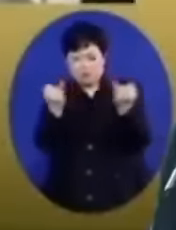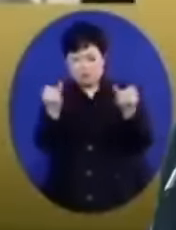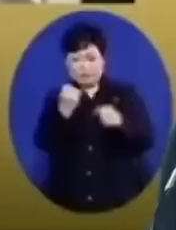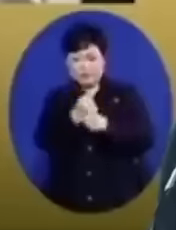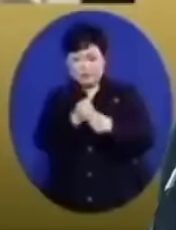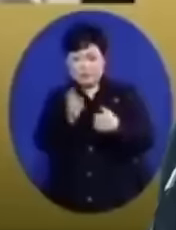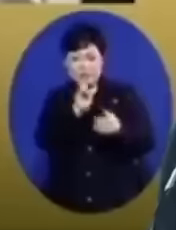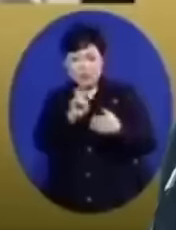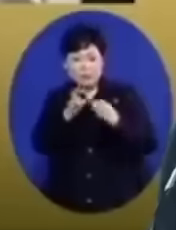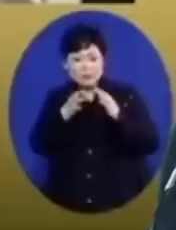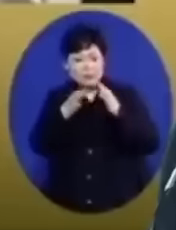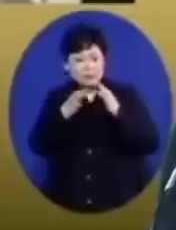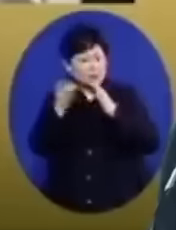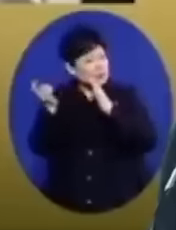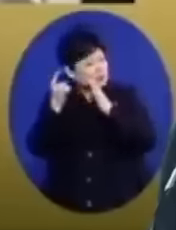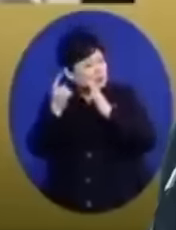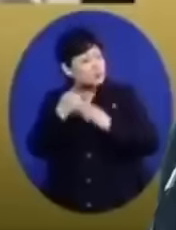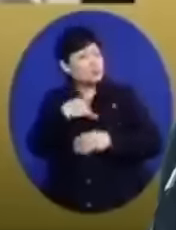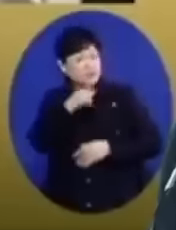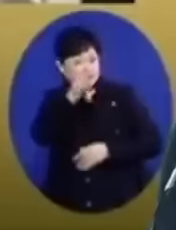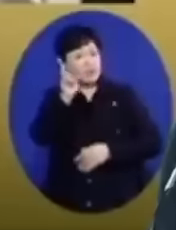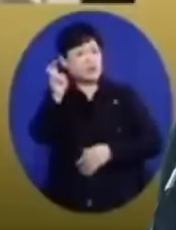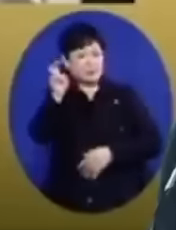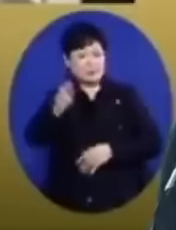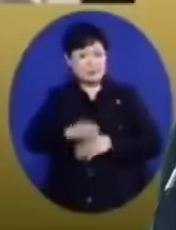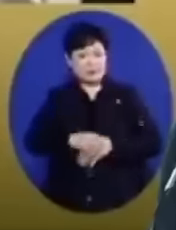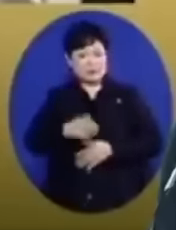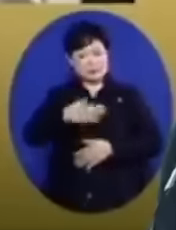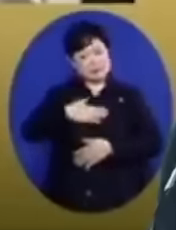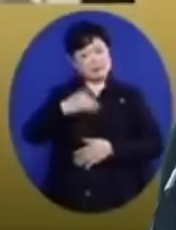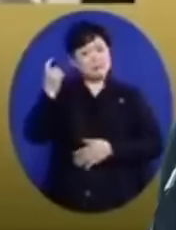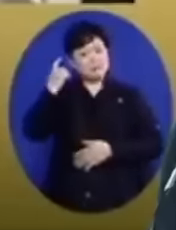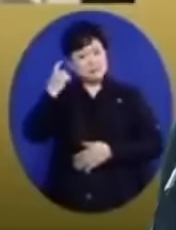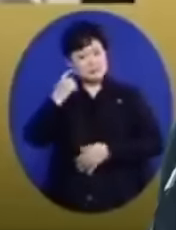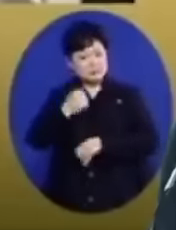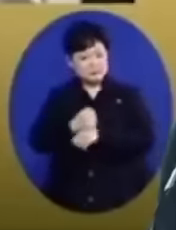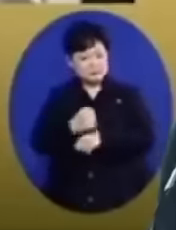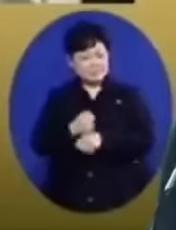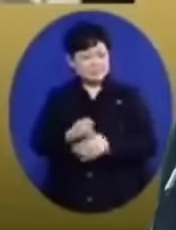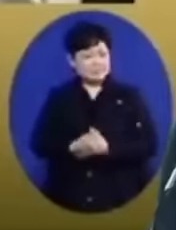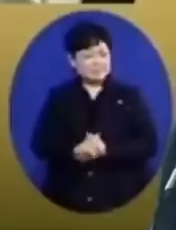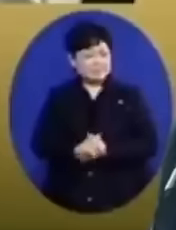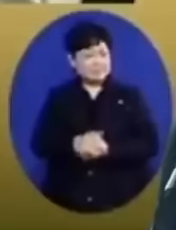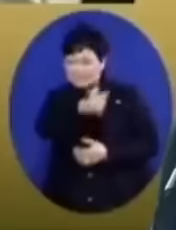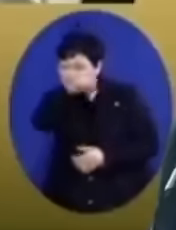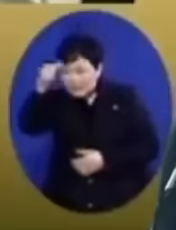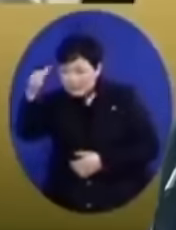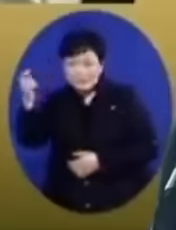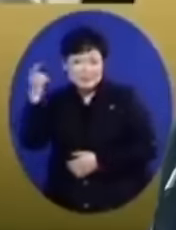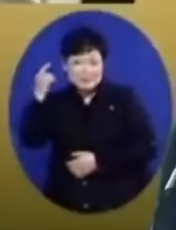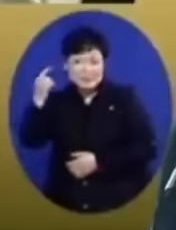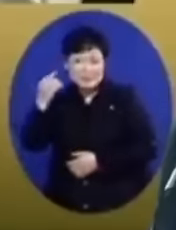노래를 들어본 적이 있었죠? 나는 들어봤는데 장로님은 들어보셨어요?